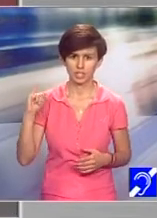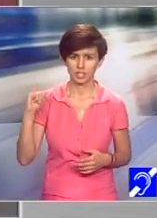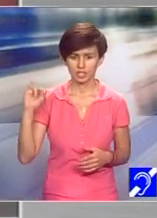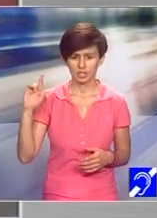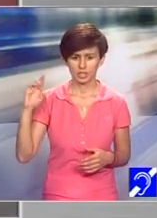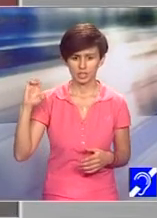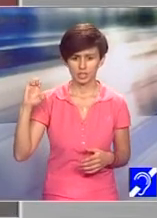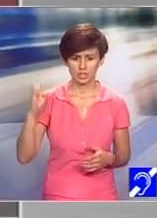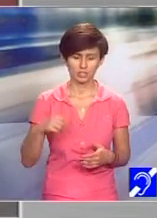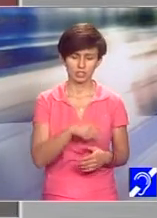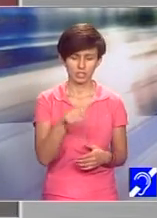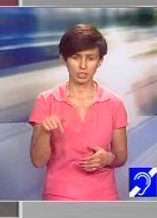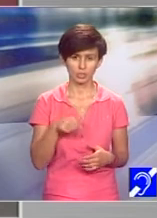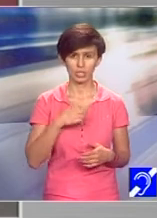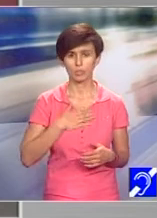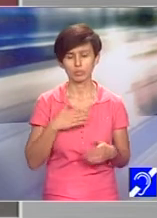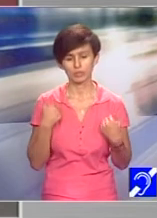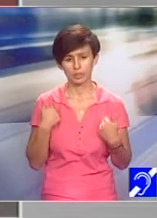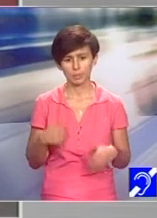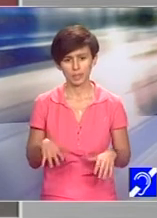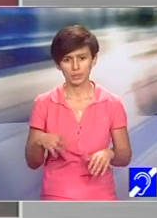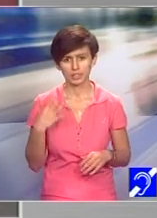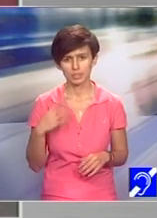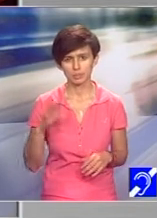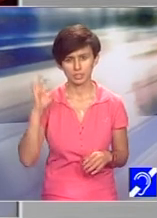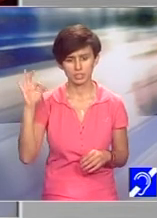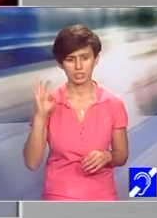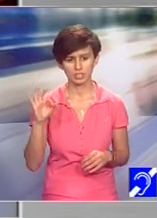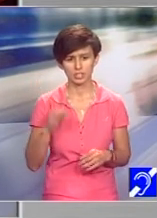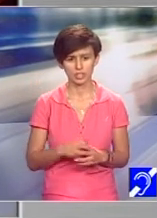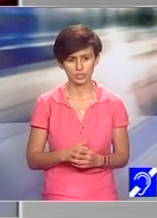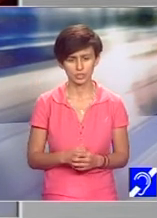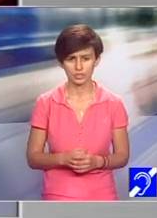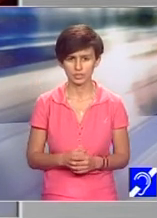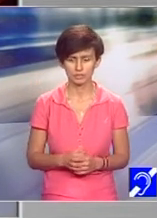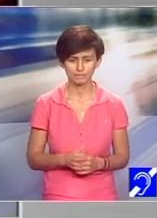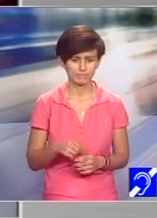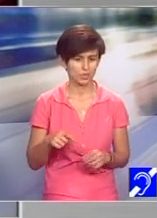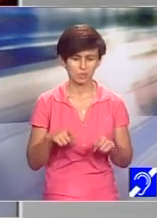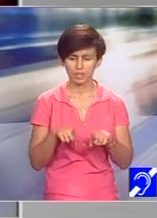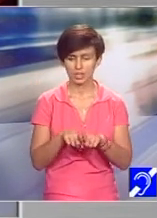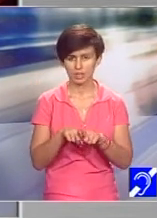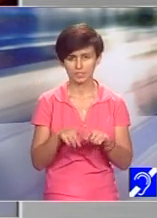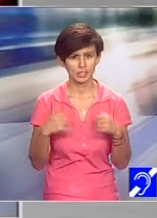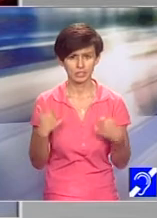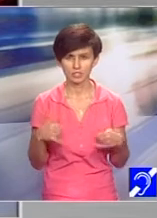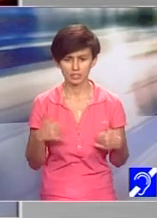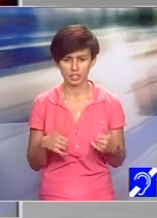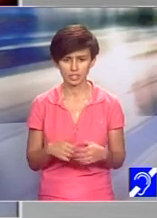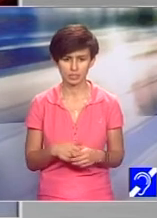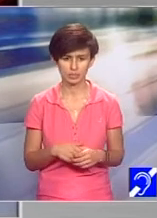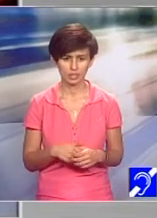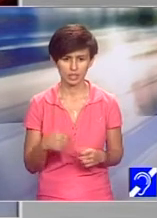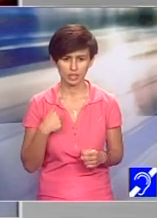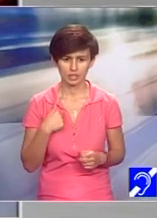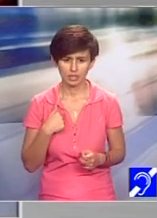o pierdere de 42% atunci și vă dați seama, ne-a luat 6 ani. Acum e ciclic, același lucru se întâmplă. Eu să